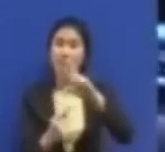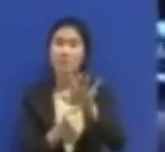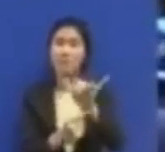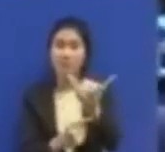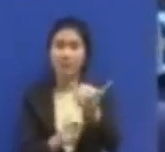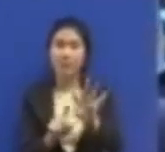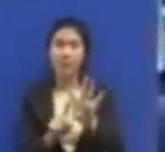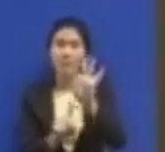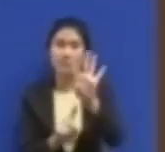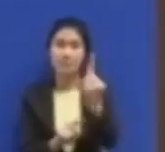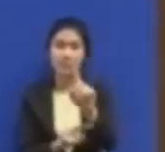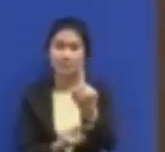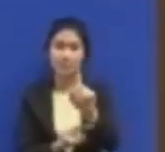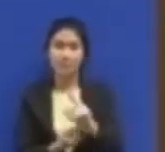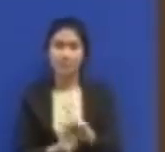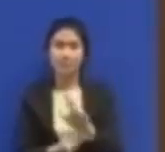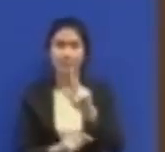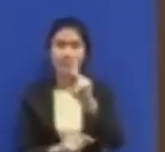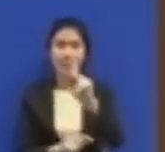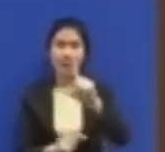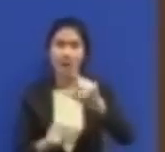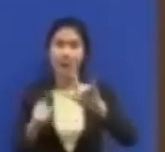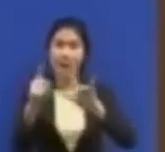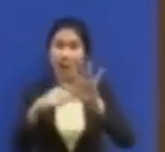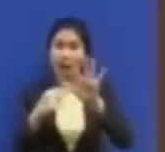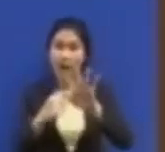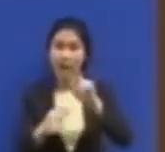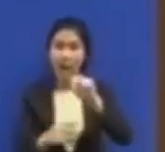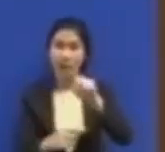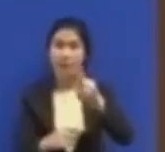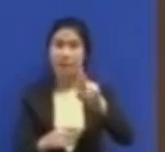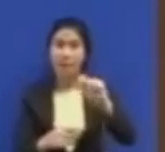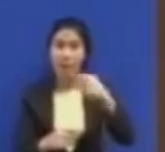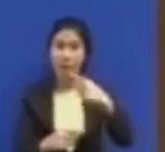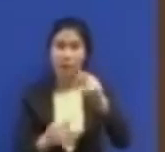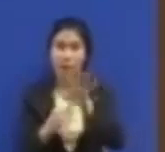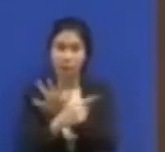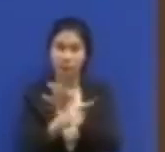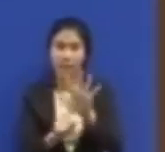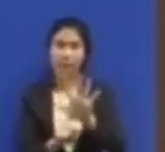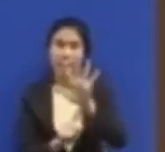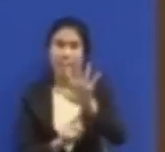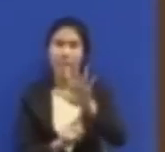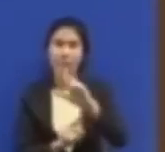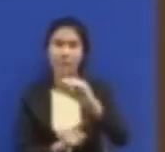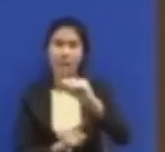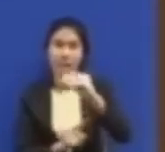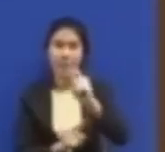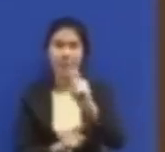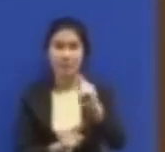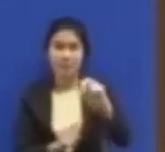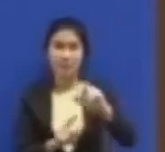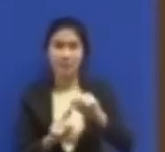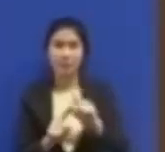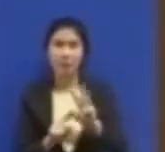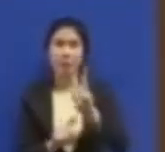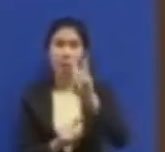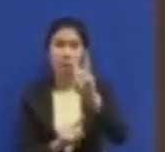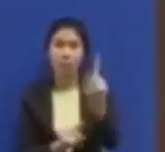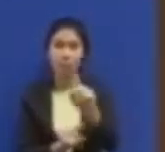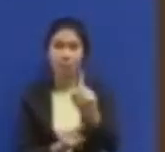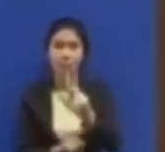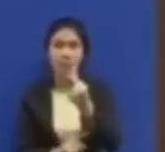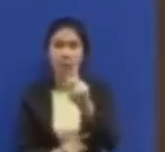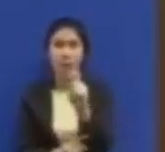4. นายก้านรงค์จันทิก 5. นายกสิดิษฐ์อาชีวะคุณ 6. นางกอบกุ